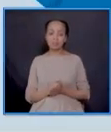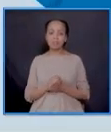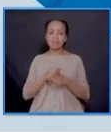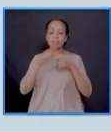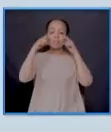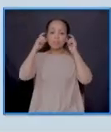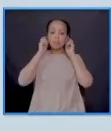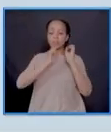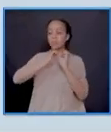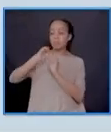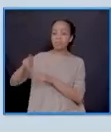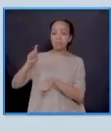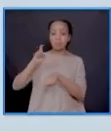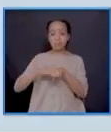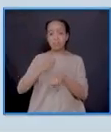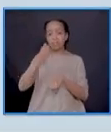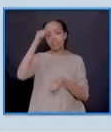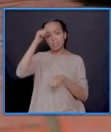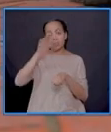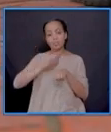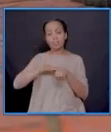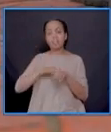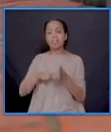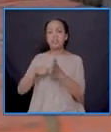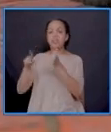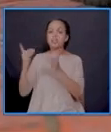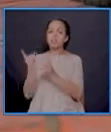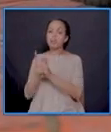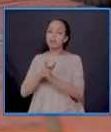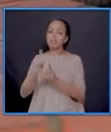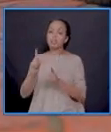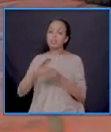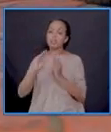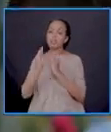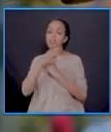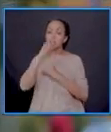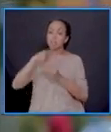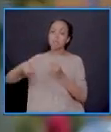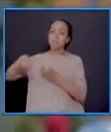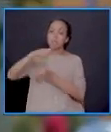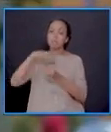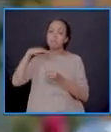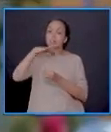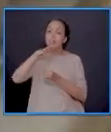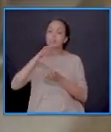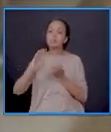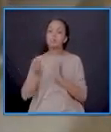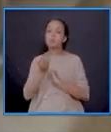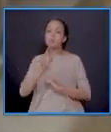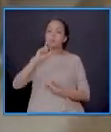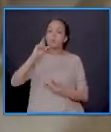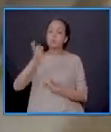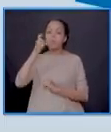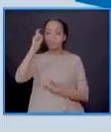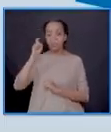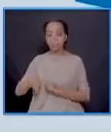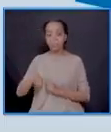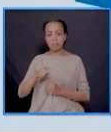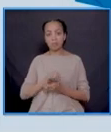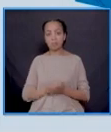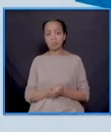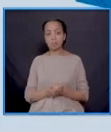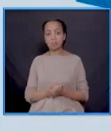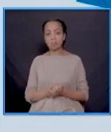ጭንብሎችን ስናስወግድ በሌሎች ሰዎች ላይ ተጋላጭነትን በማይፈጥር መልኩና በአካባቢ ላይ ብክለት በማያስከትል ሁኔታ ሊሆን ይገባል።